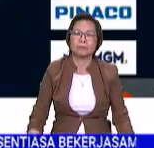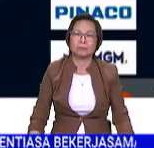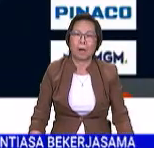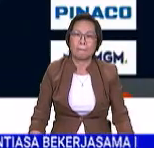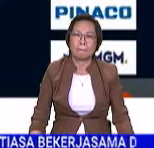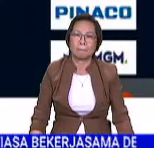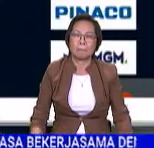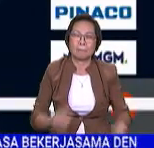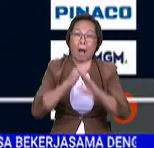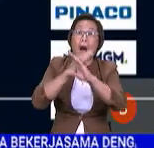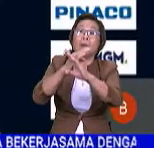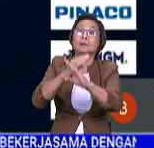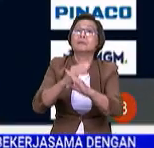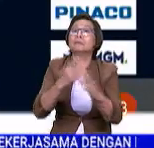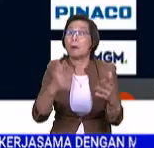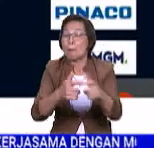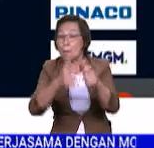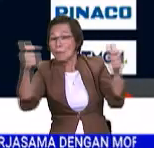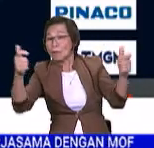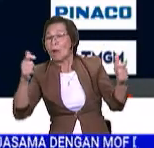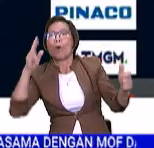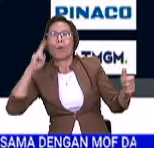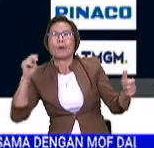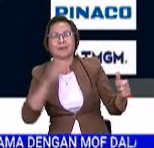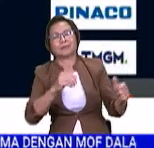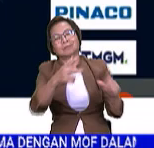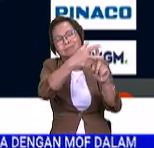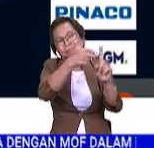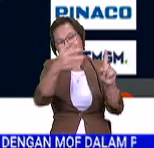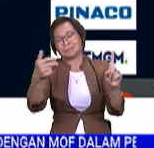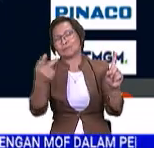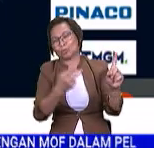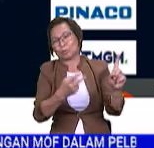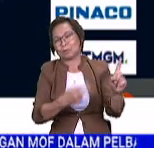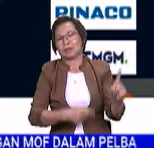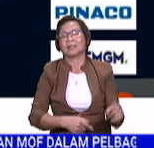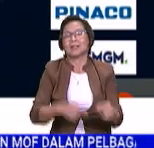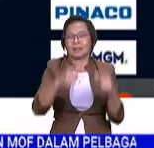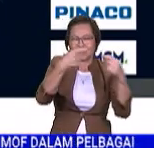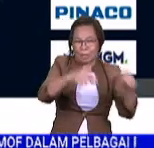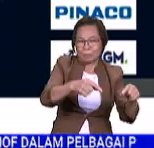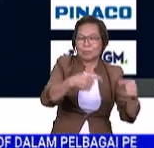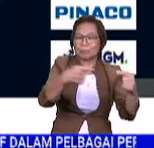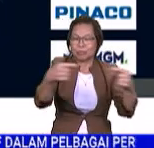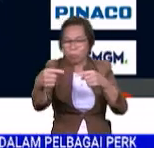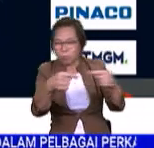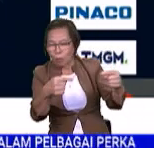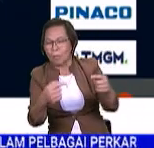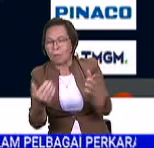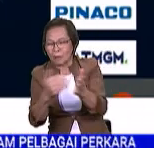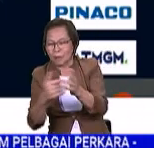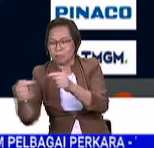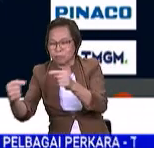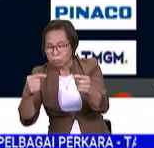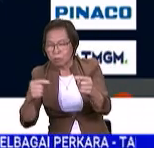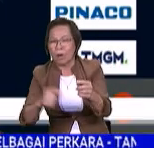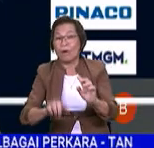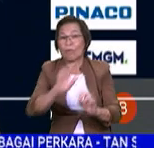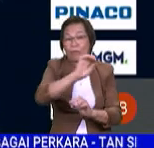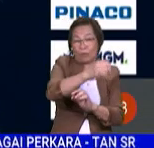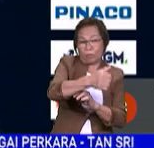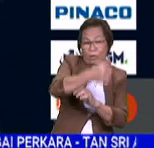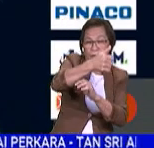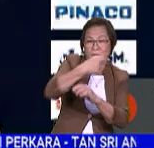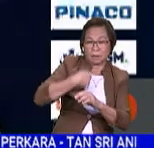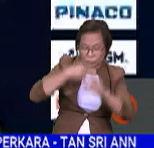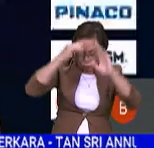Halangan terbesar kita adalah Vietnam dan juga Indonesia lah. Dan kita kena ambil game by game dan first kali kita kena lepas